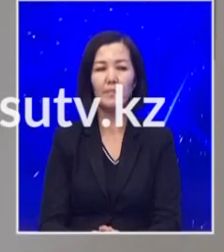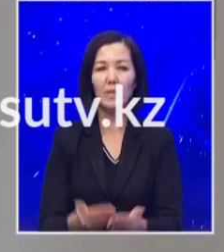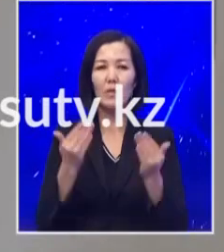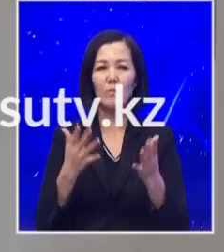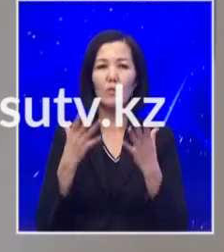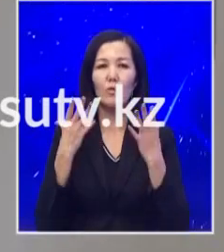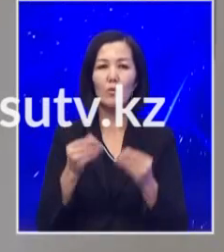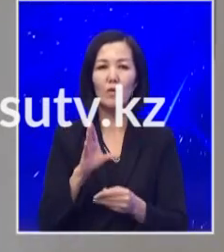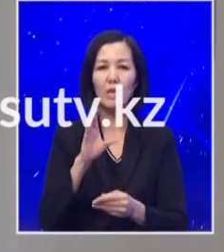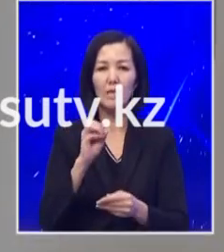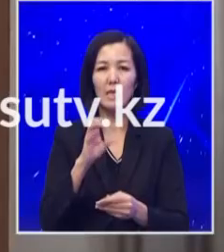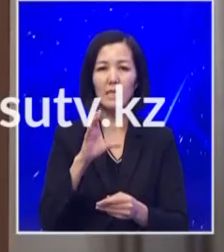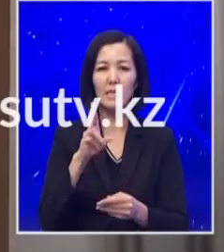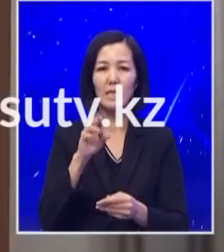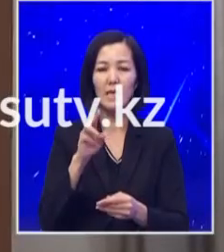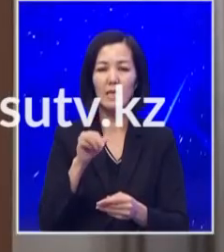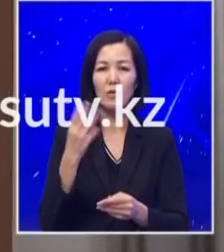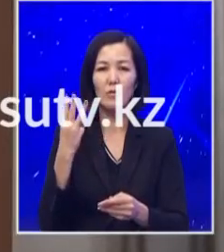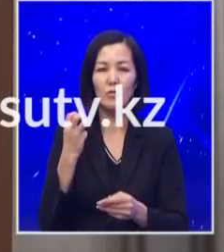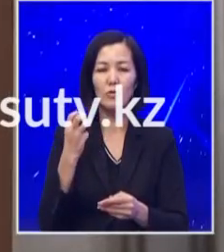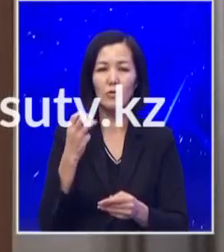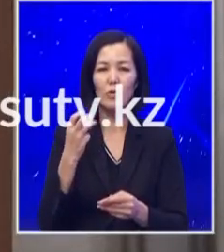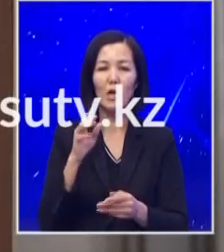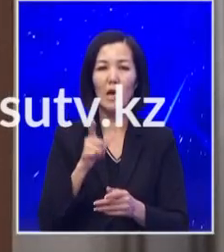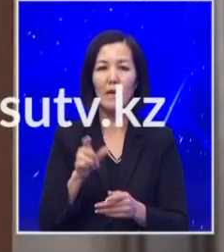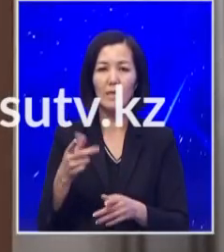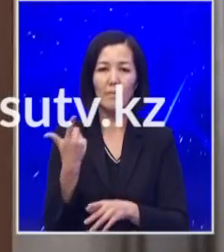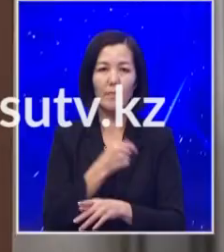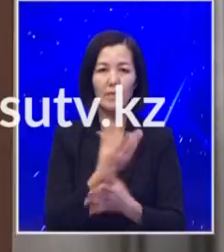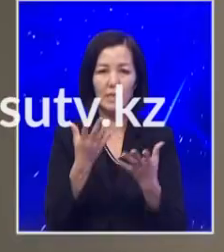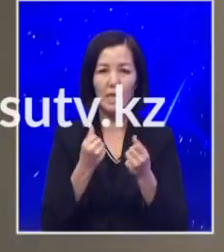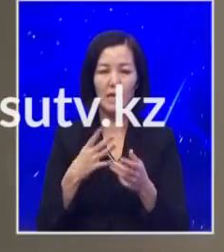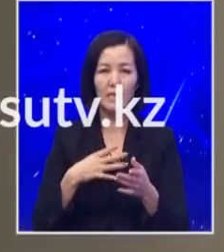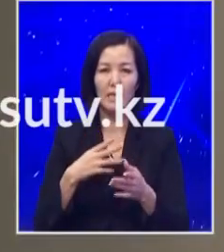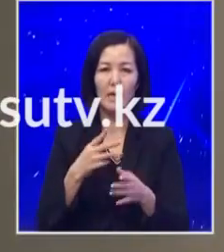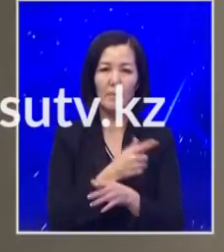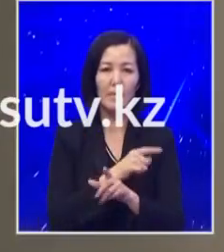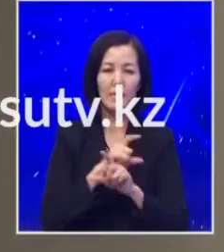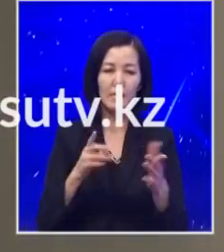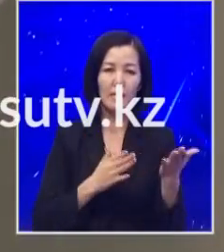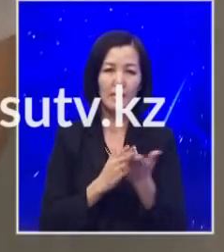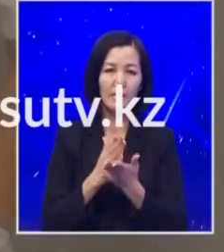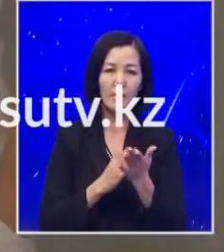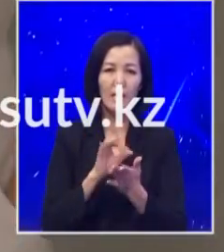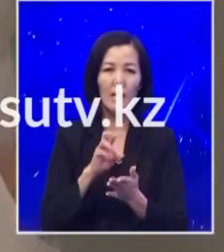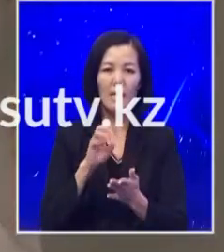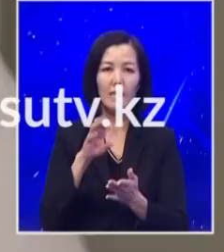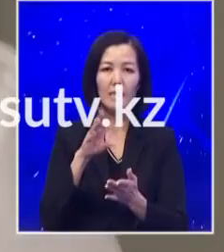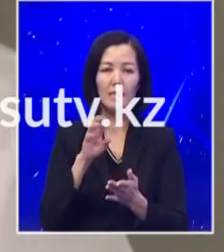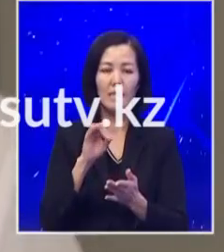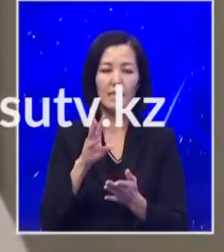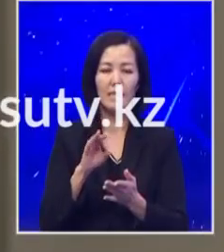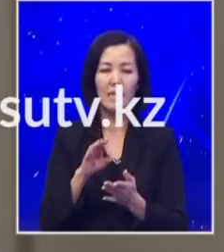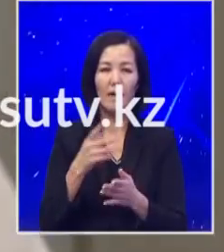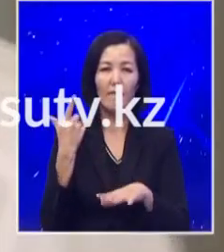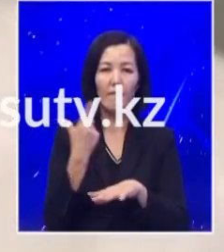Бүгінге дейін Ескелді ауданындағы 300 тұрғын коронавирусқа қарсы екпе алды. Бірі алдыңғы шептегі медицина қызметкері Анастасия Бормытова.